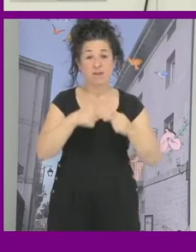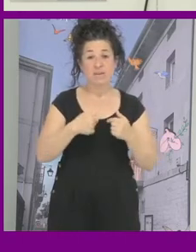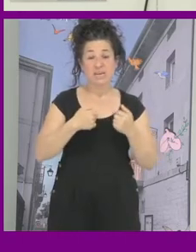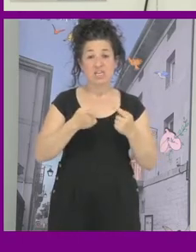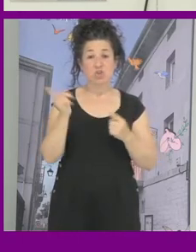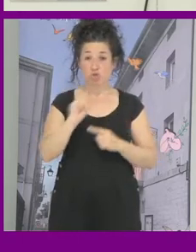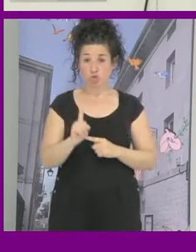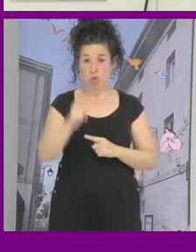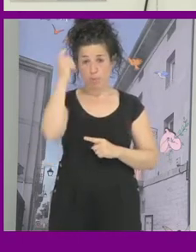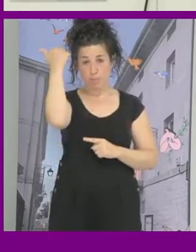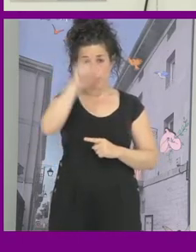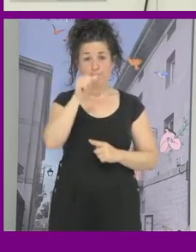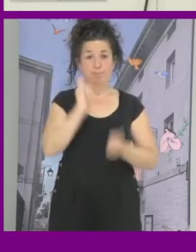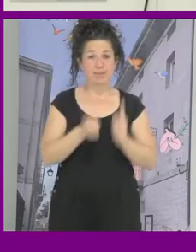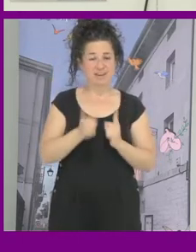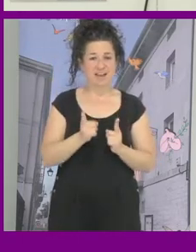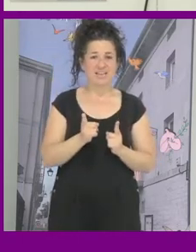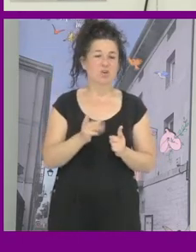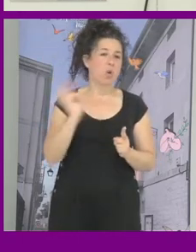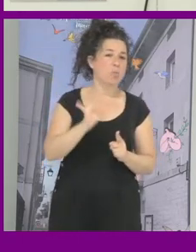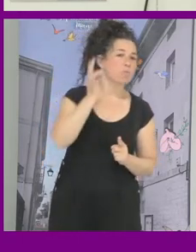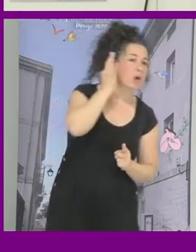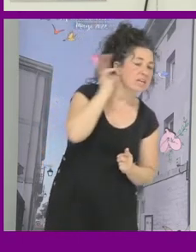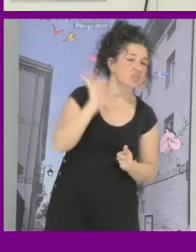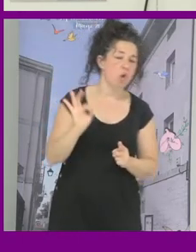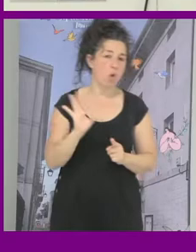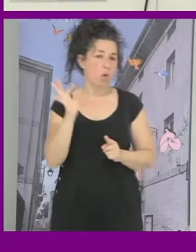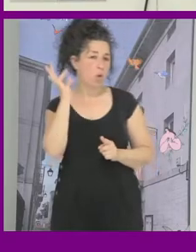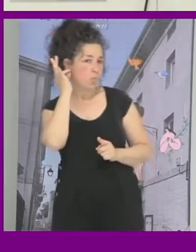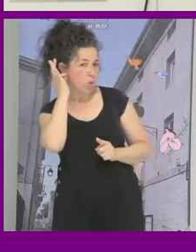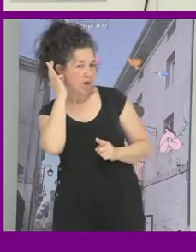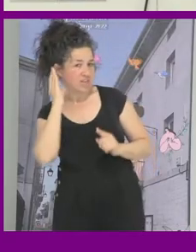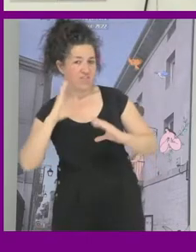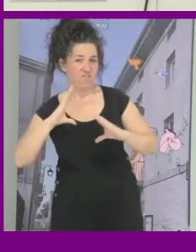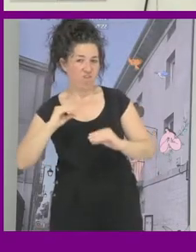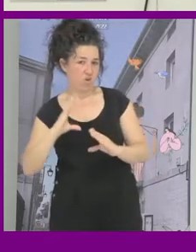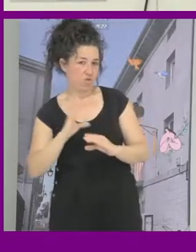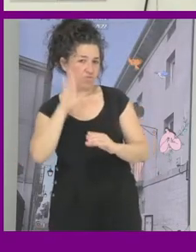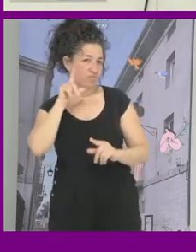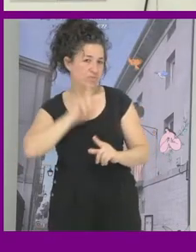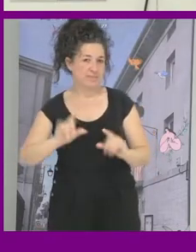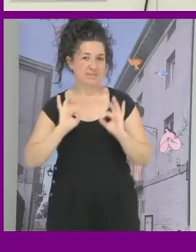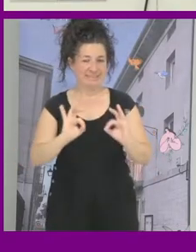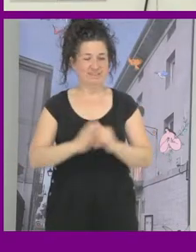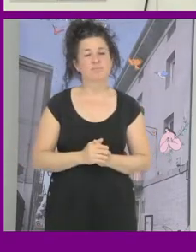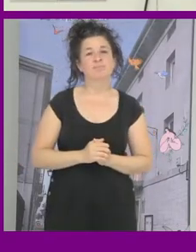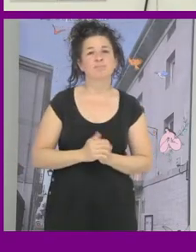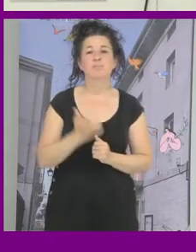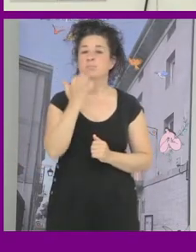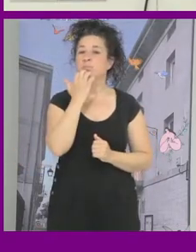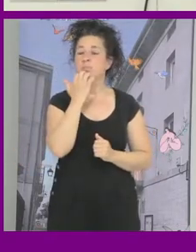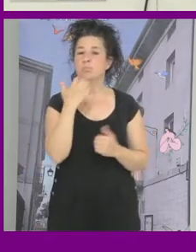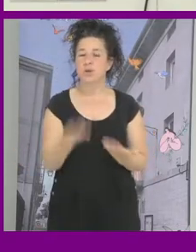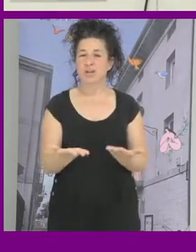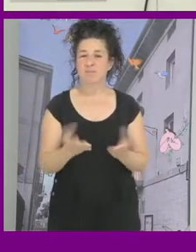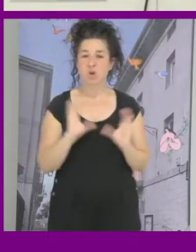jarri dituzten emakumeak edo emakume edo boioak, ez? Orduan adibidez, La